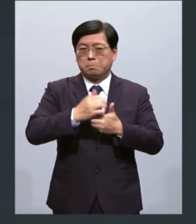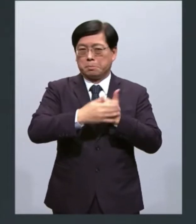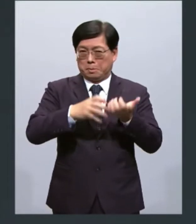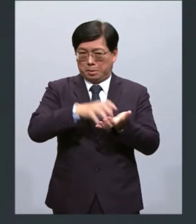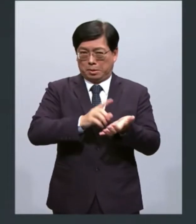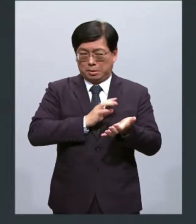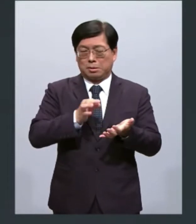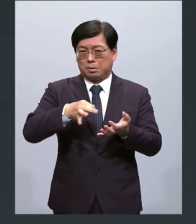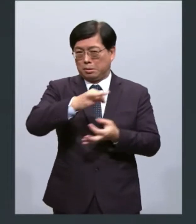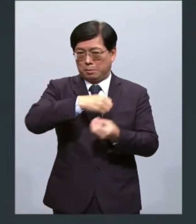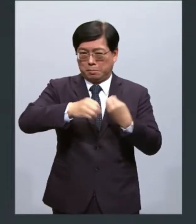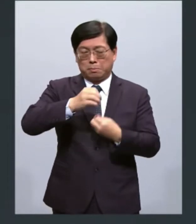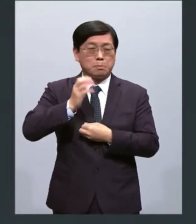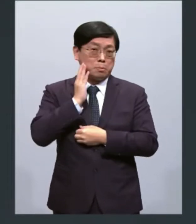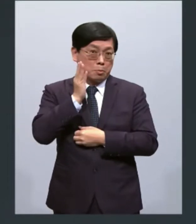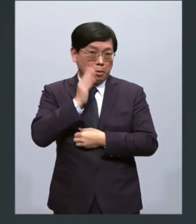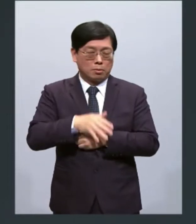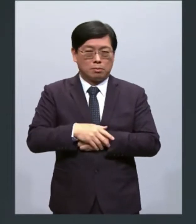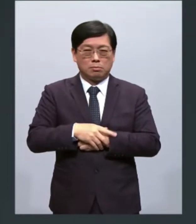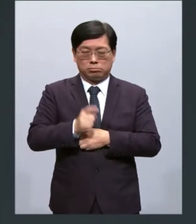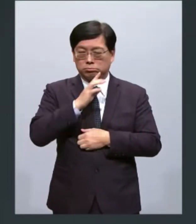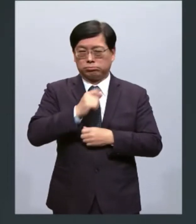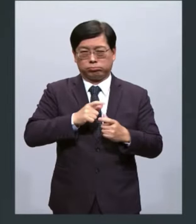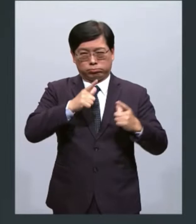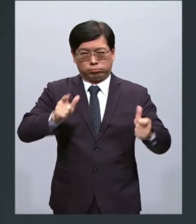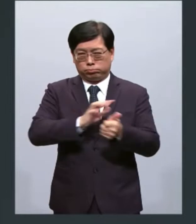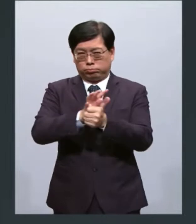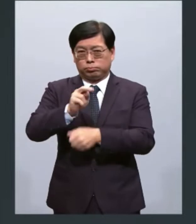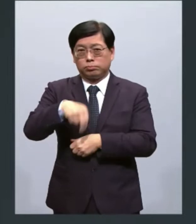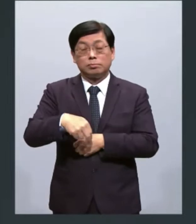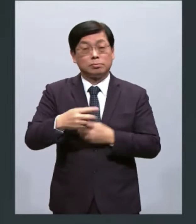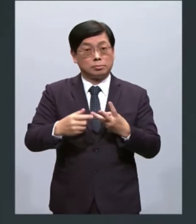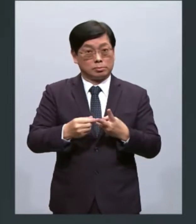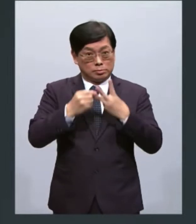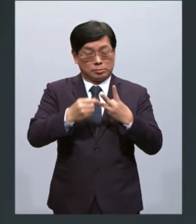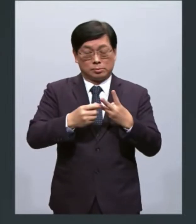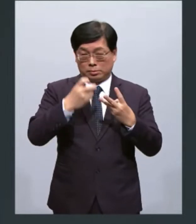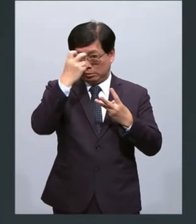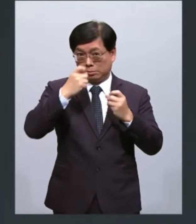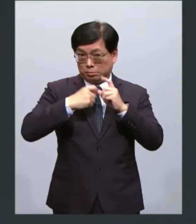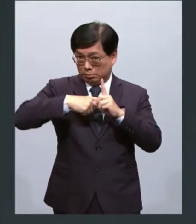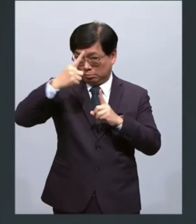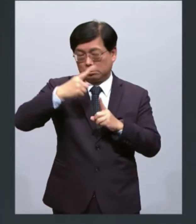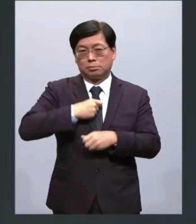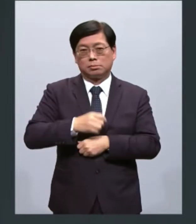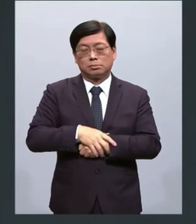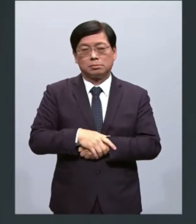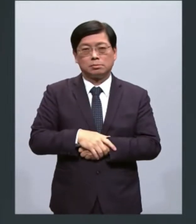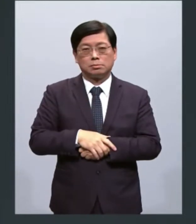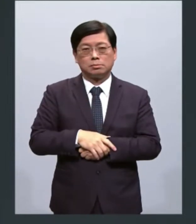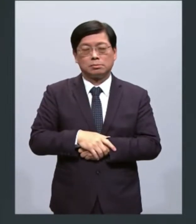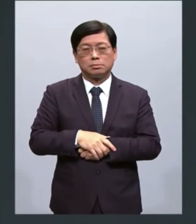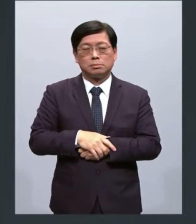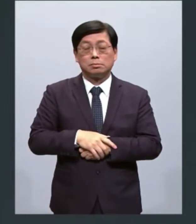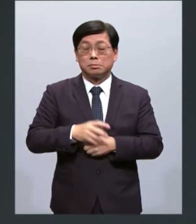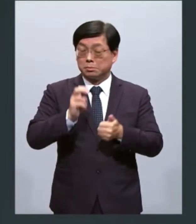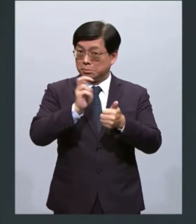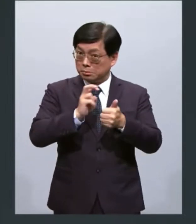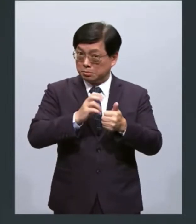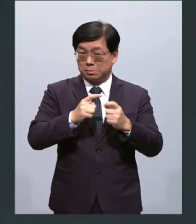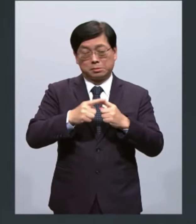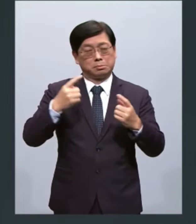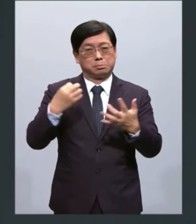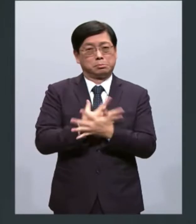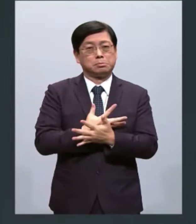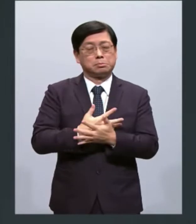多、涵盖率足够。第三，我们要提升照护品质跟频率，照顾人力不